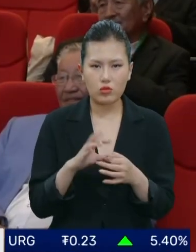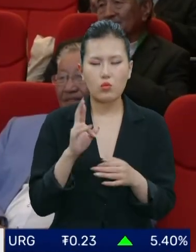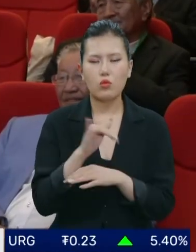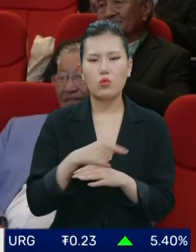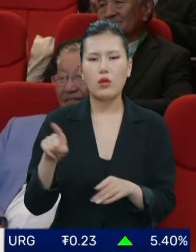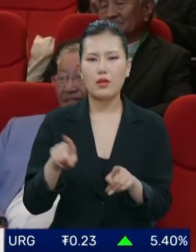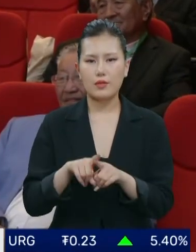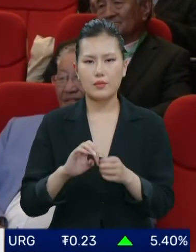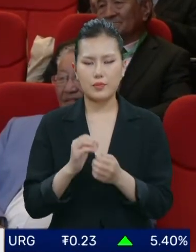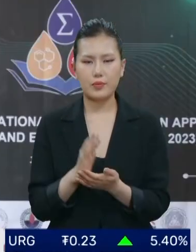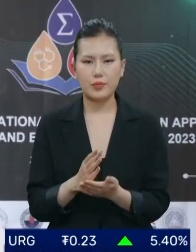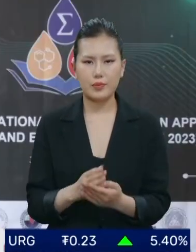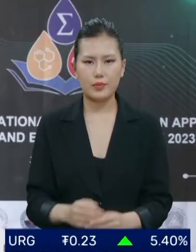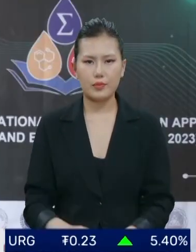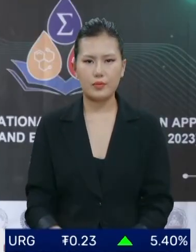юм.